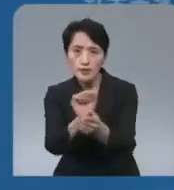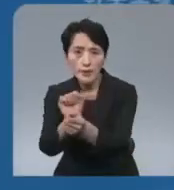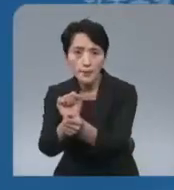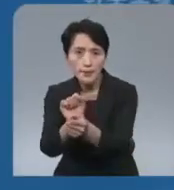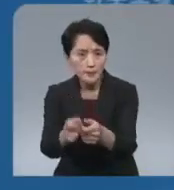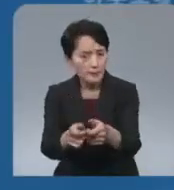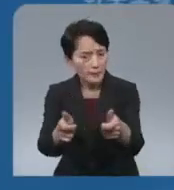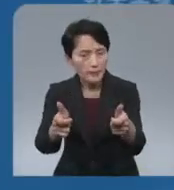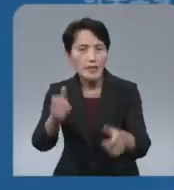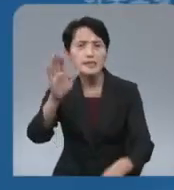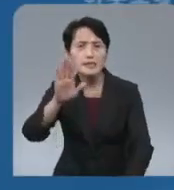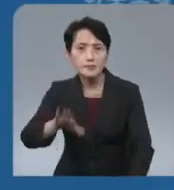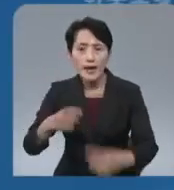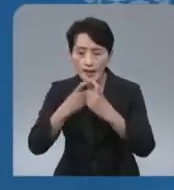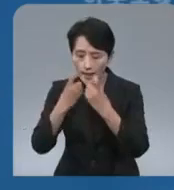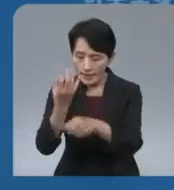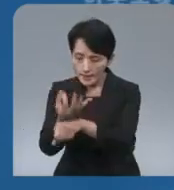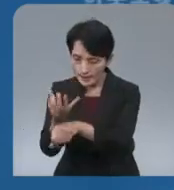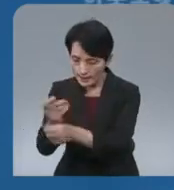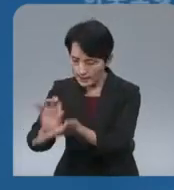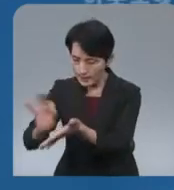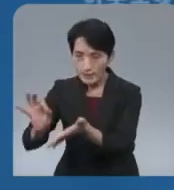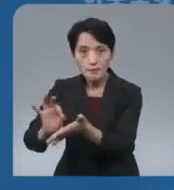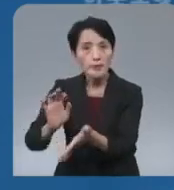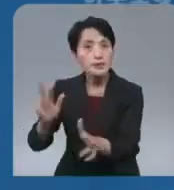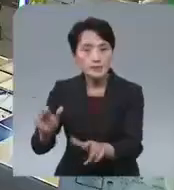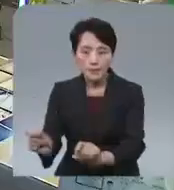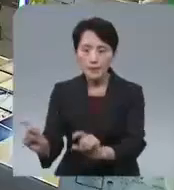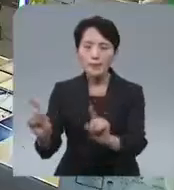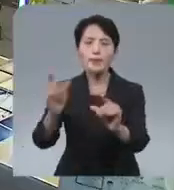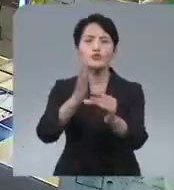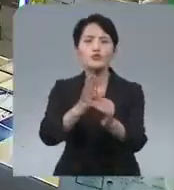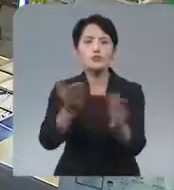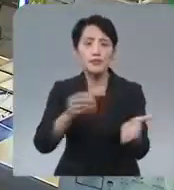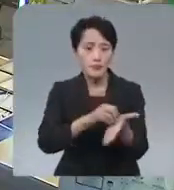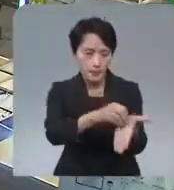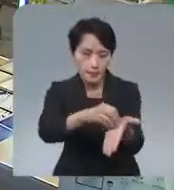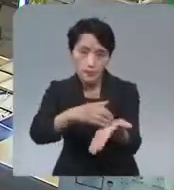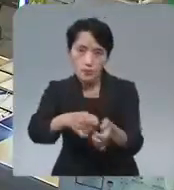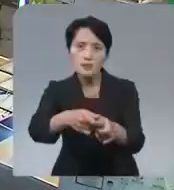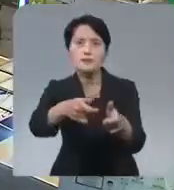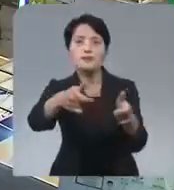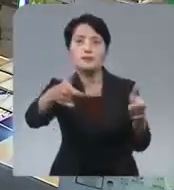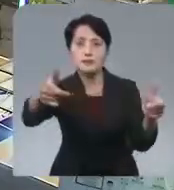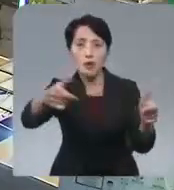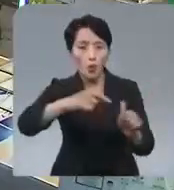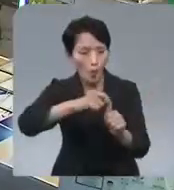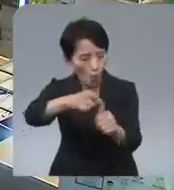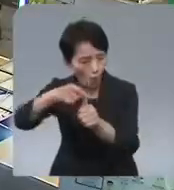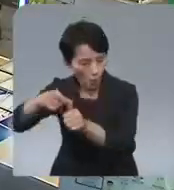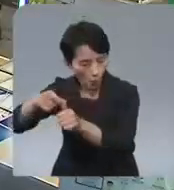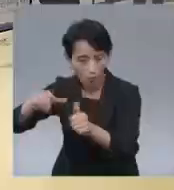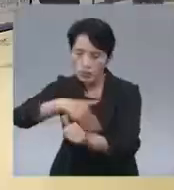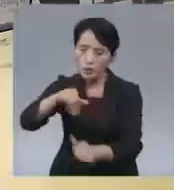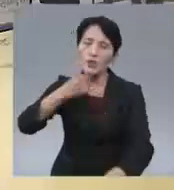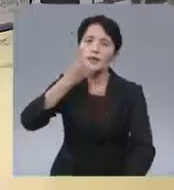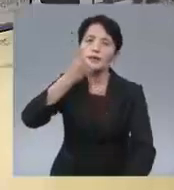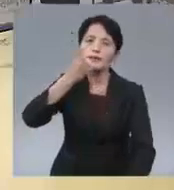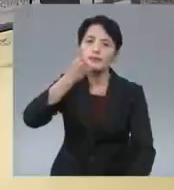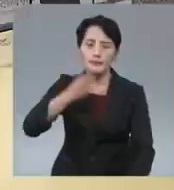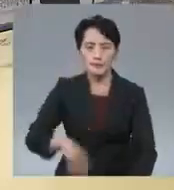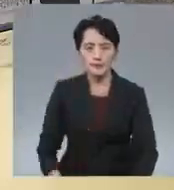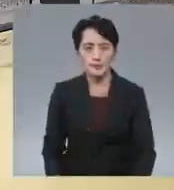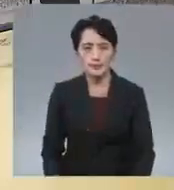внимание финансовой стабильности ожидается что экономика продолжит устойчивого роста инфляции в течение некоторого времени будет превышать 2